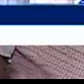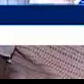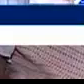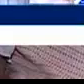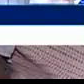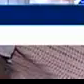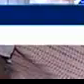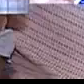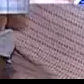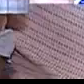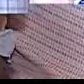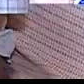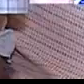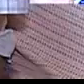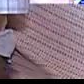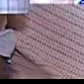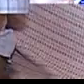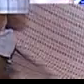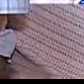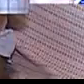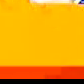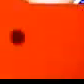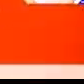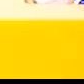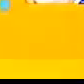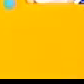o bogăție foarte mare.